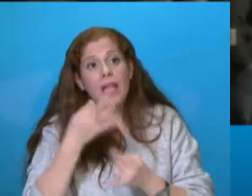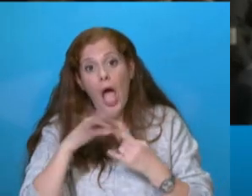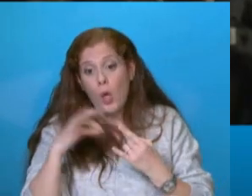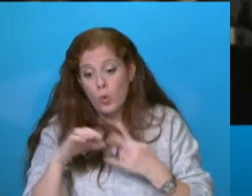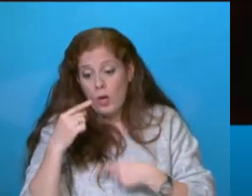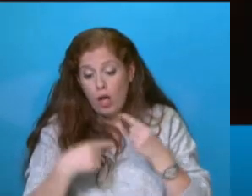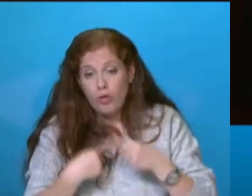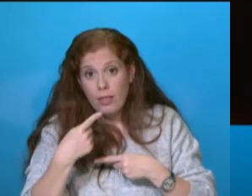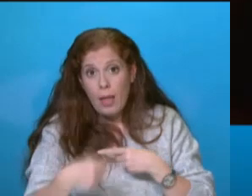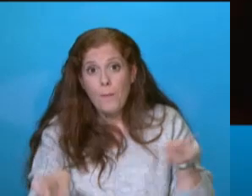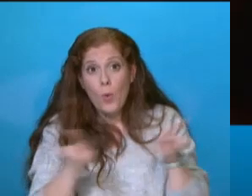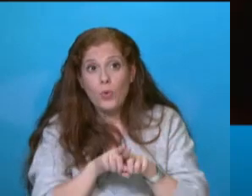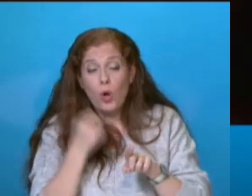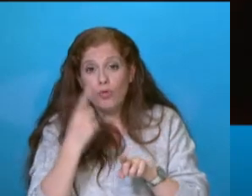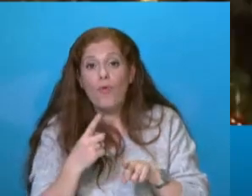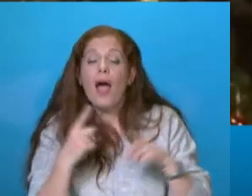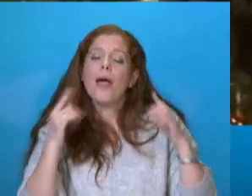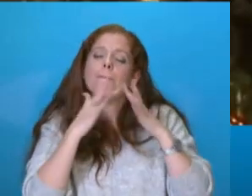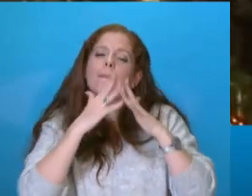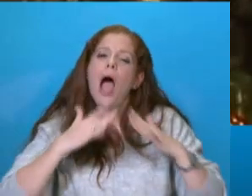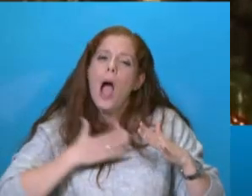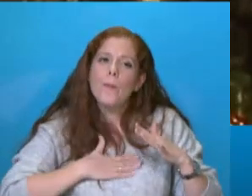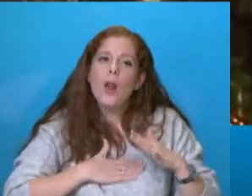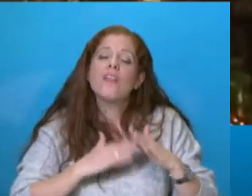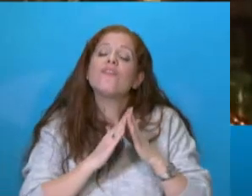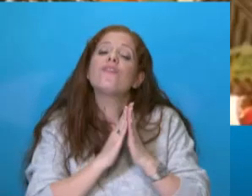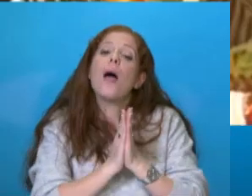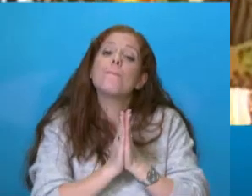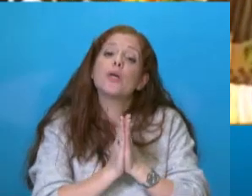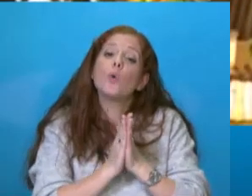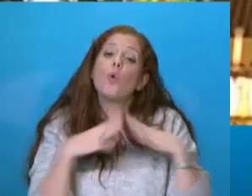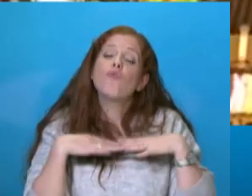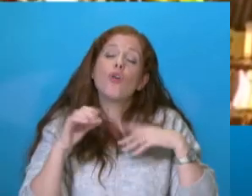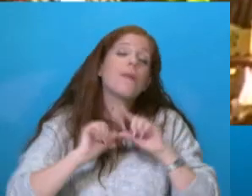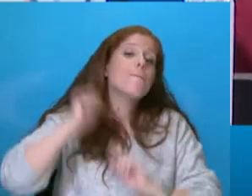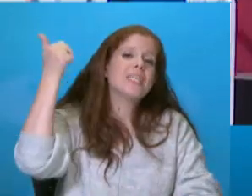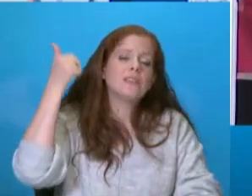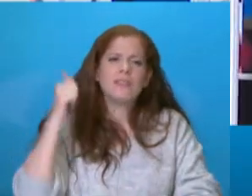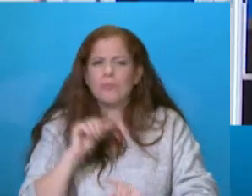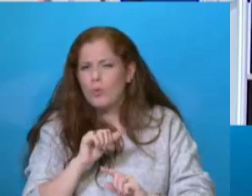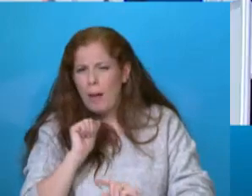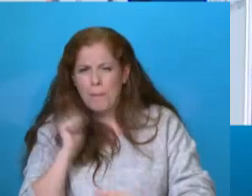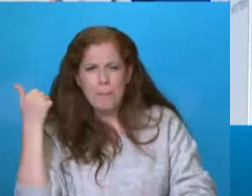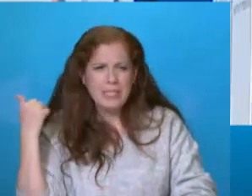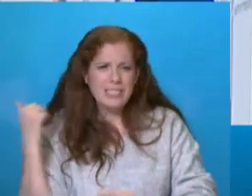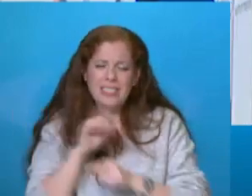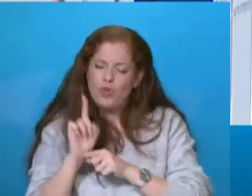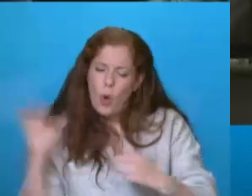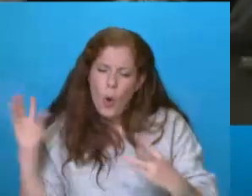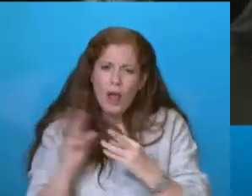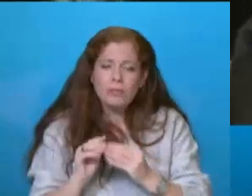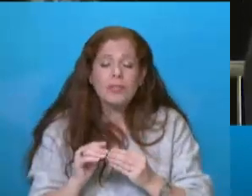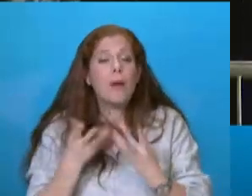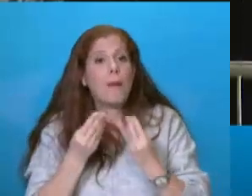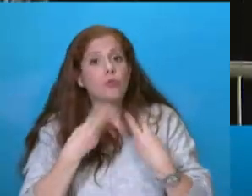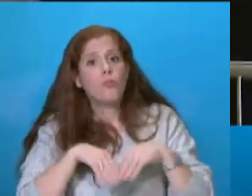השבוע ביחד עם חג המולד והביקוש לחופשות בסיאו. מדובר בסיא של כל הזמנים, משפחות רבות החליטו לוותר